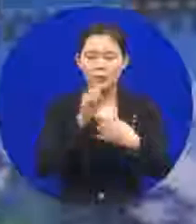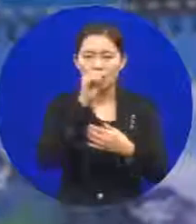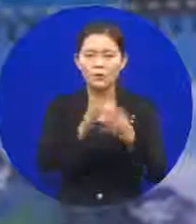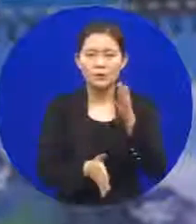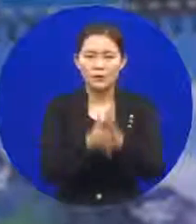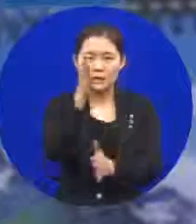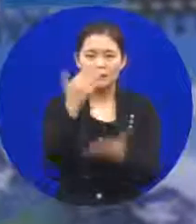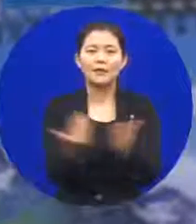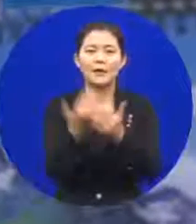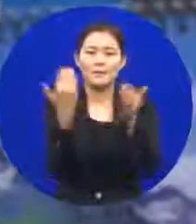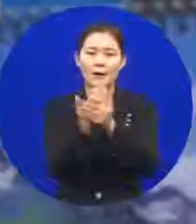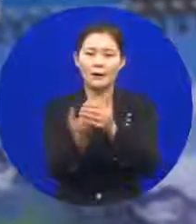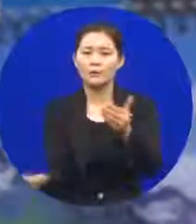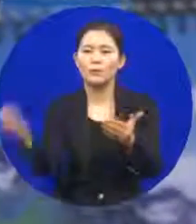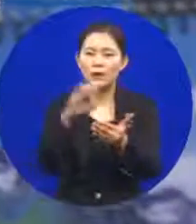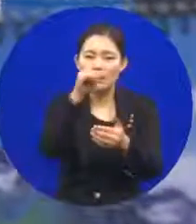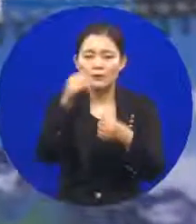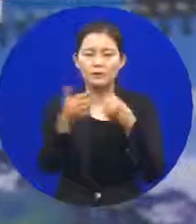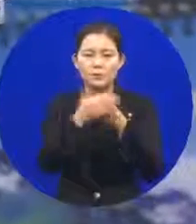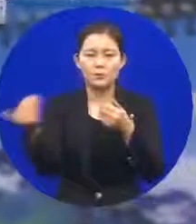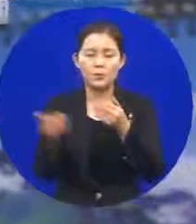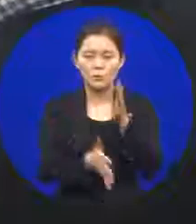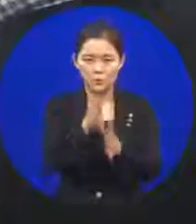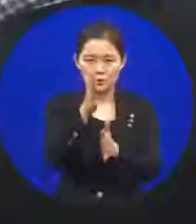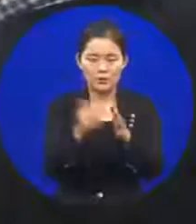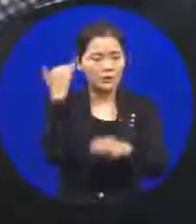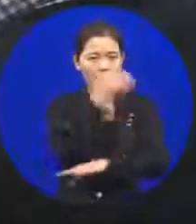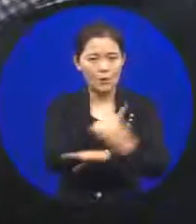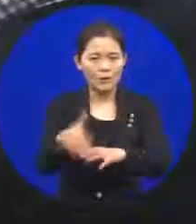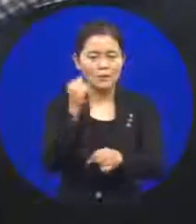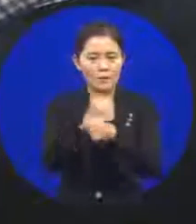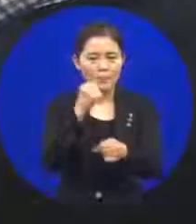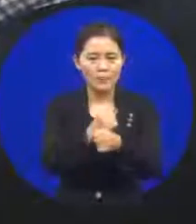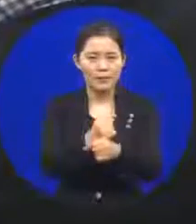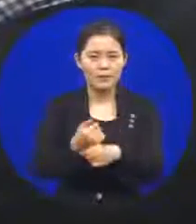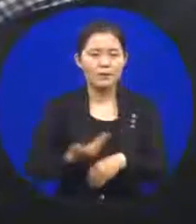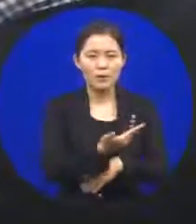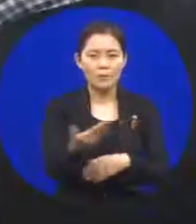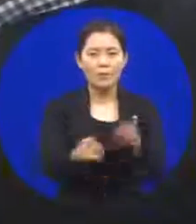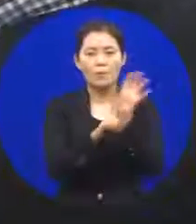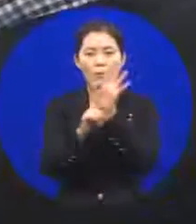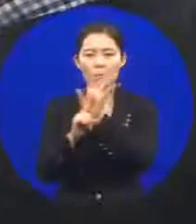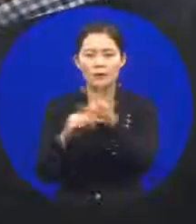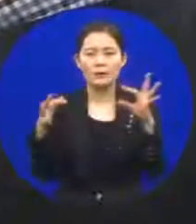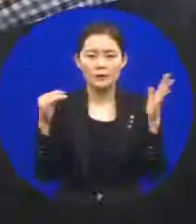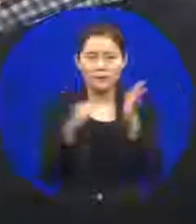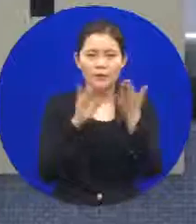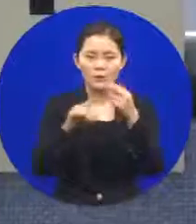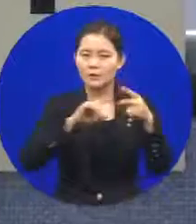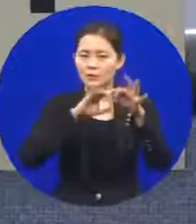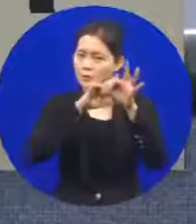도시개발과 토지이용계획 등에 최대한 반영해 도시기본계획안을 작성하고 주민공청회와 공람을 거쳐